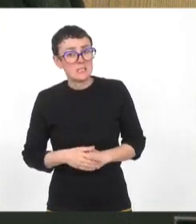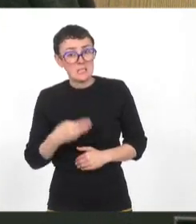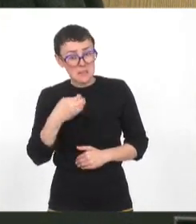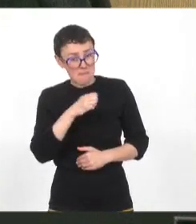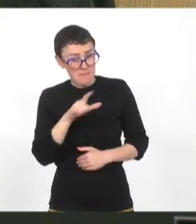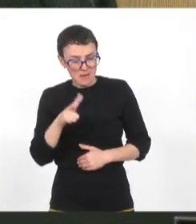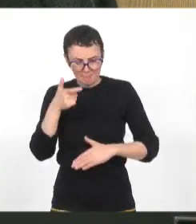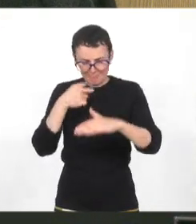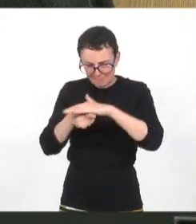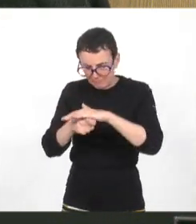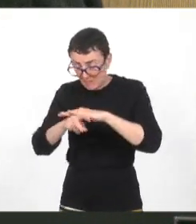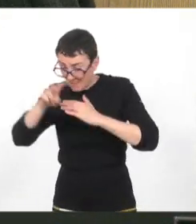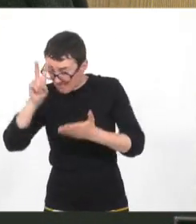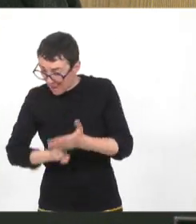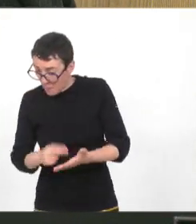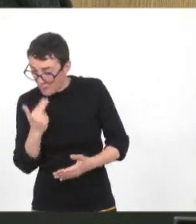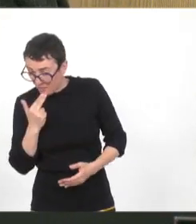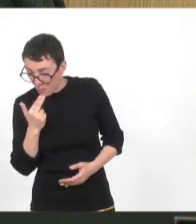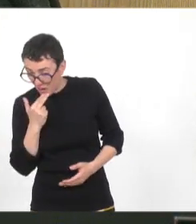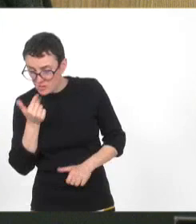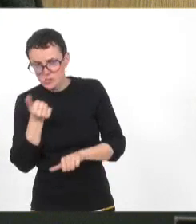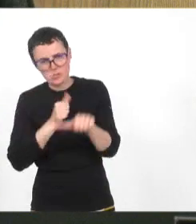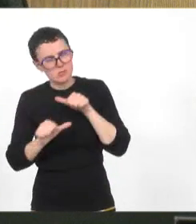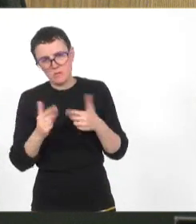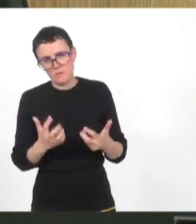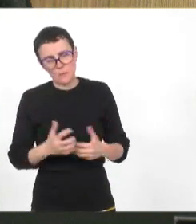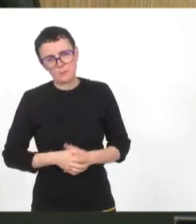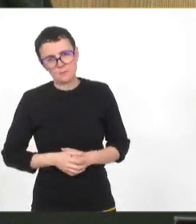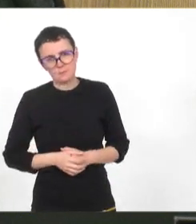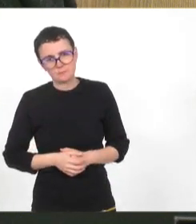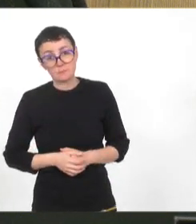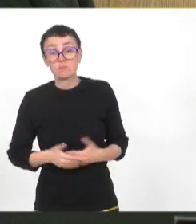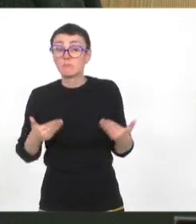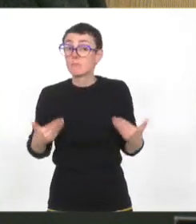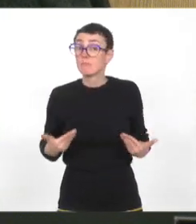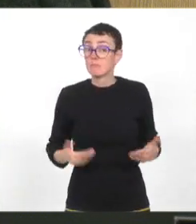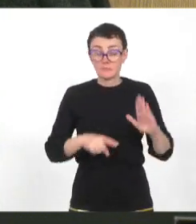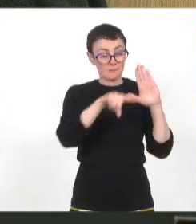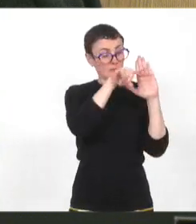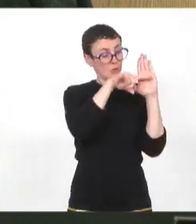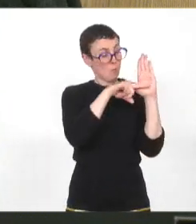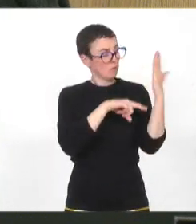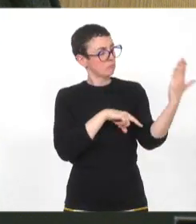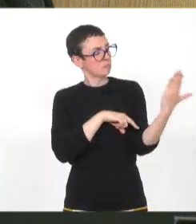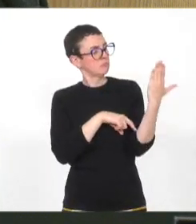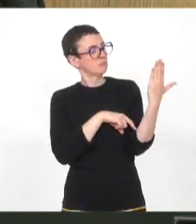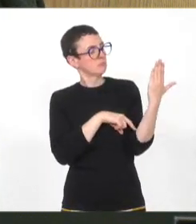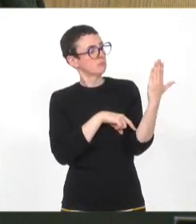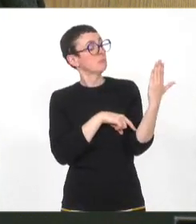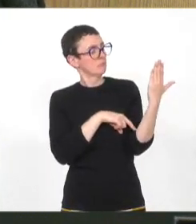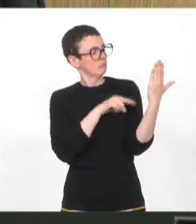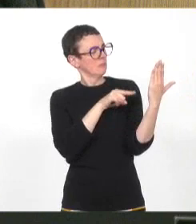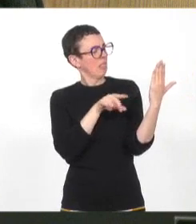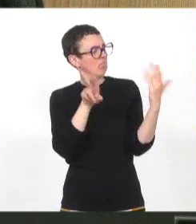véritablement performants. Le règlement actuel de l'aide propose que les travaux financés devront,